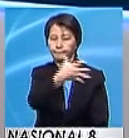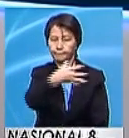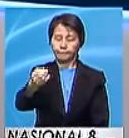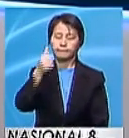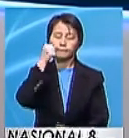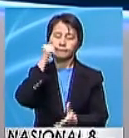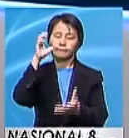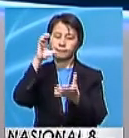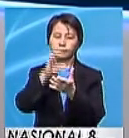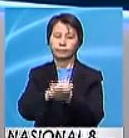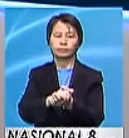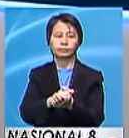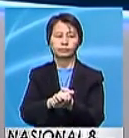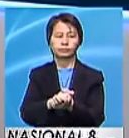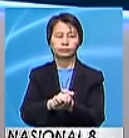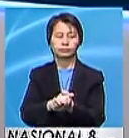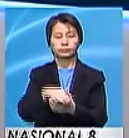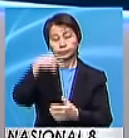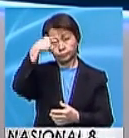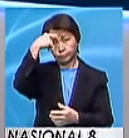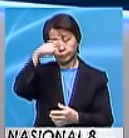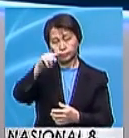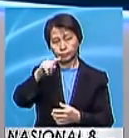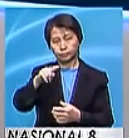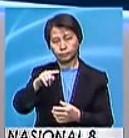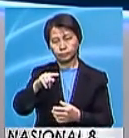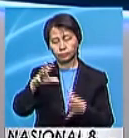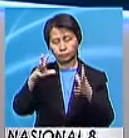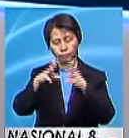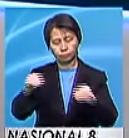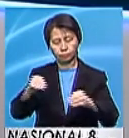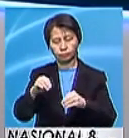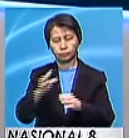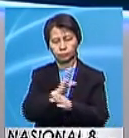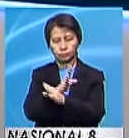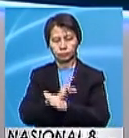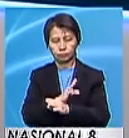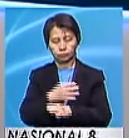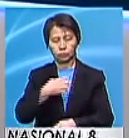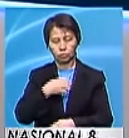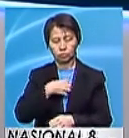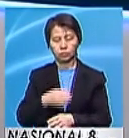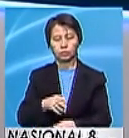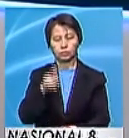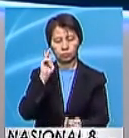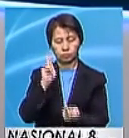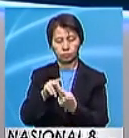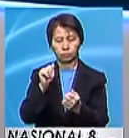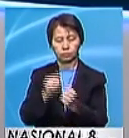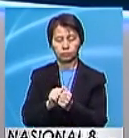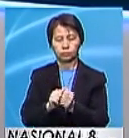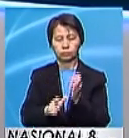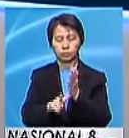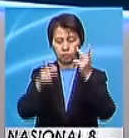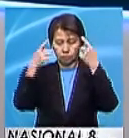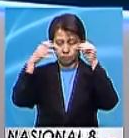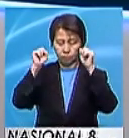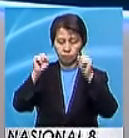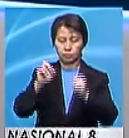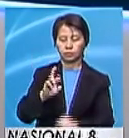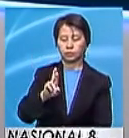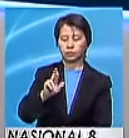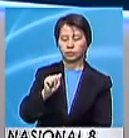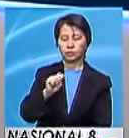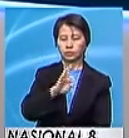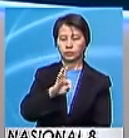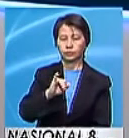isteri Datin Sri Rosmah Mansor untuk memadamkan pembelaan berkaitan komen berpatutan oleh Naib Presiden PKR Muhammad Rafizi